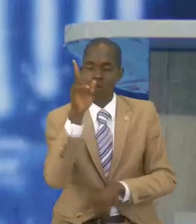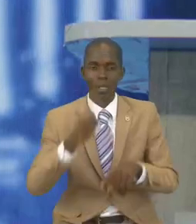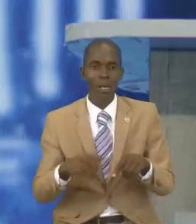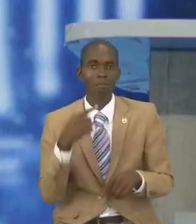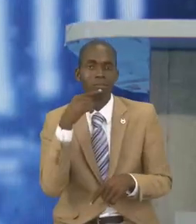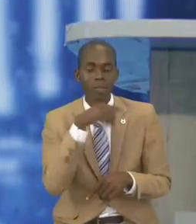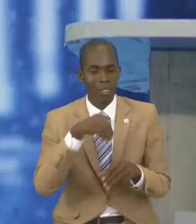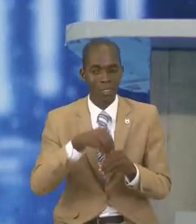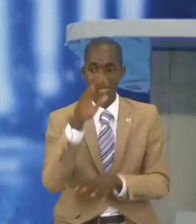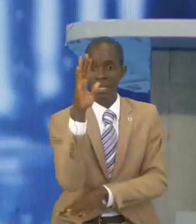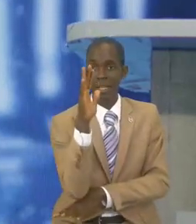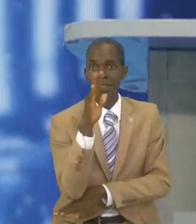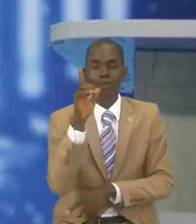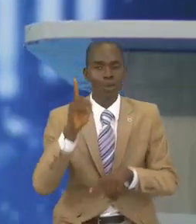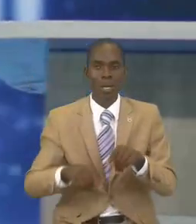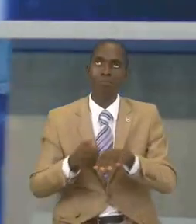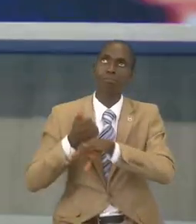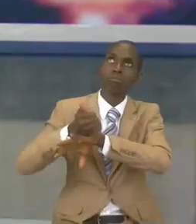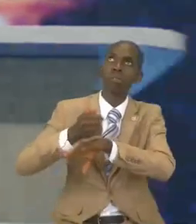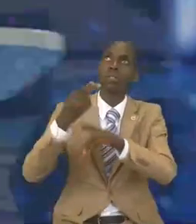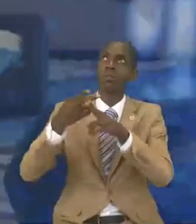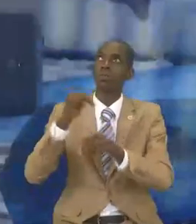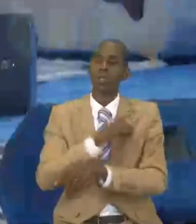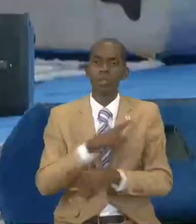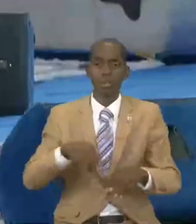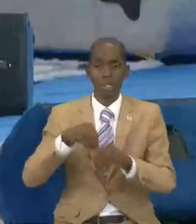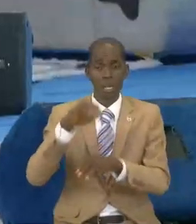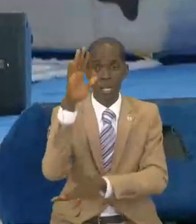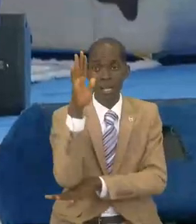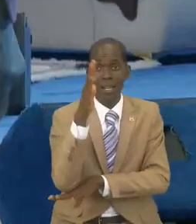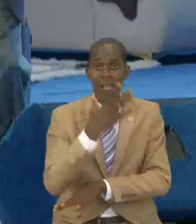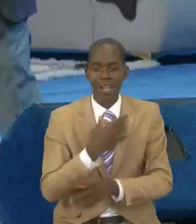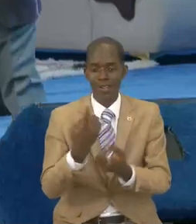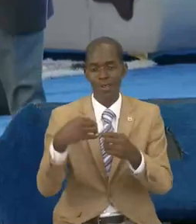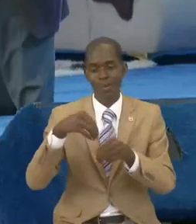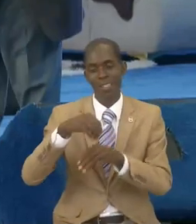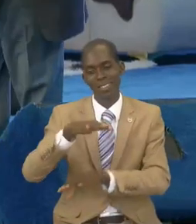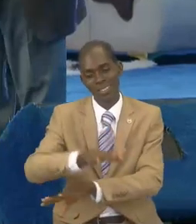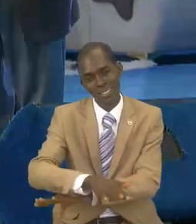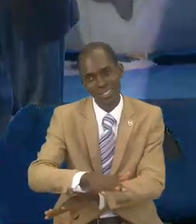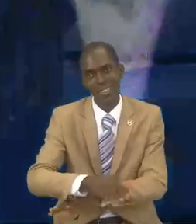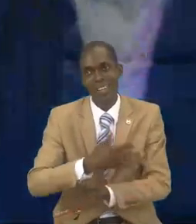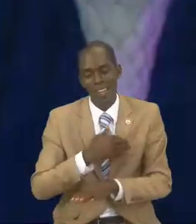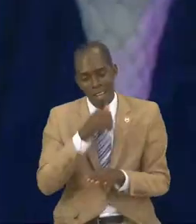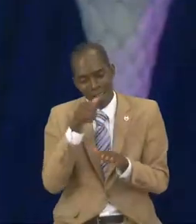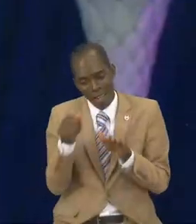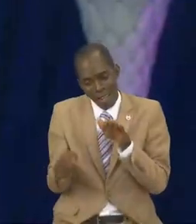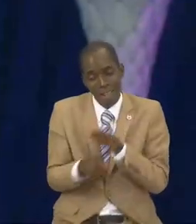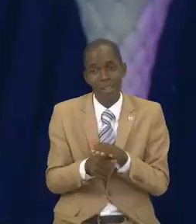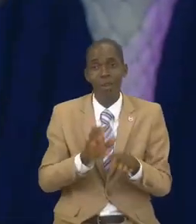mentir dans l'après-midi. Tu ne peux pas blasphémer le nom de Dieu dans l'après-midi. Et viens dans la soirée et tu caches